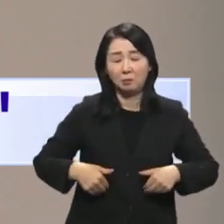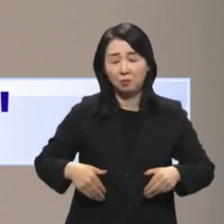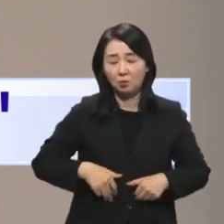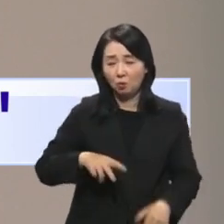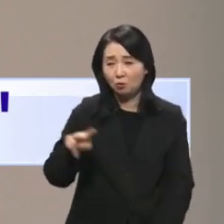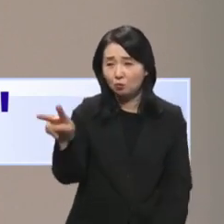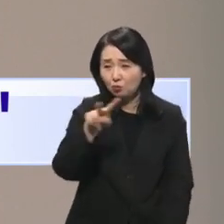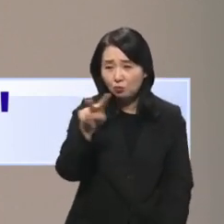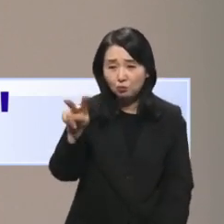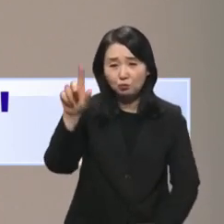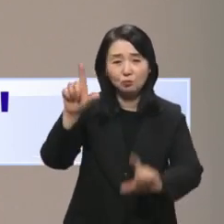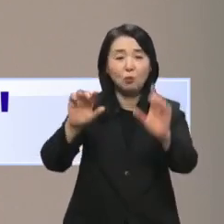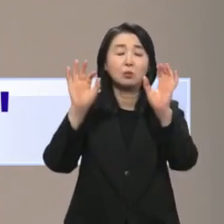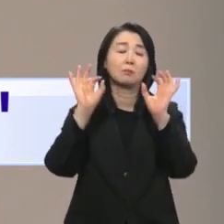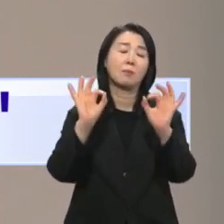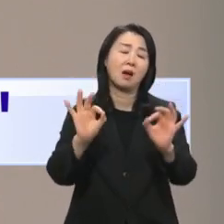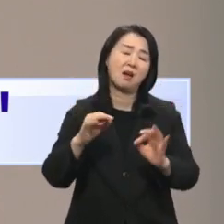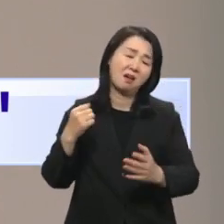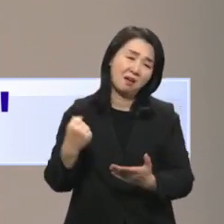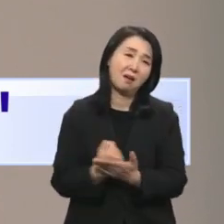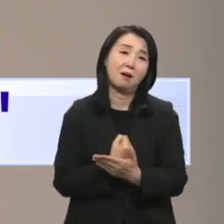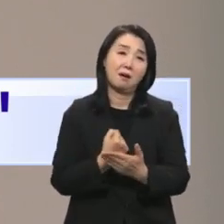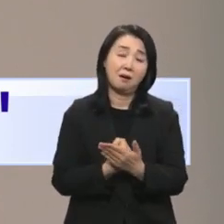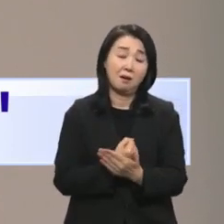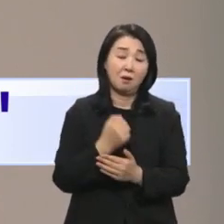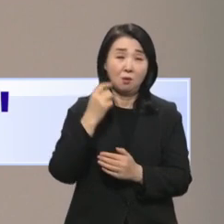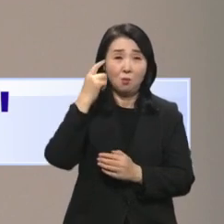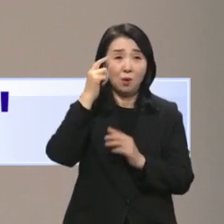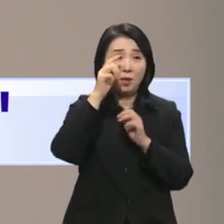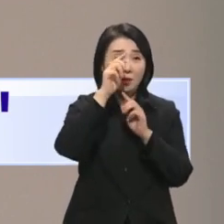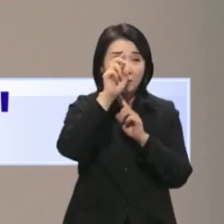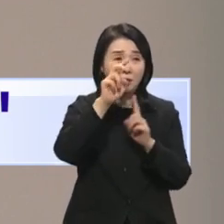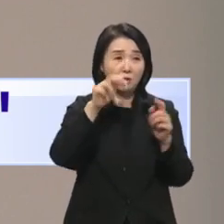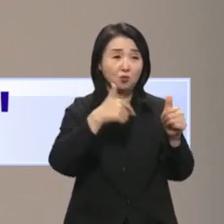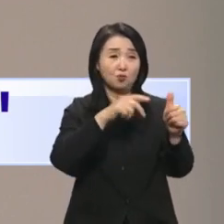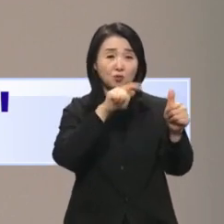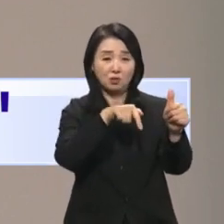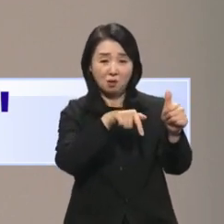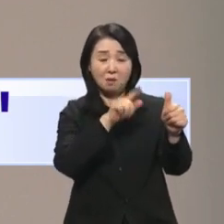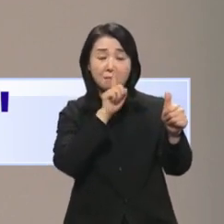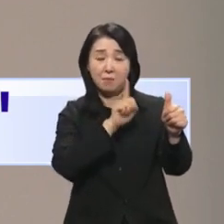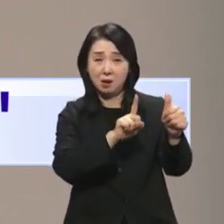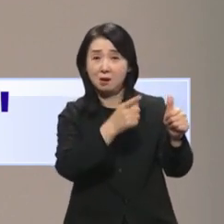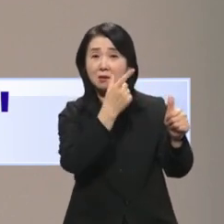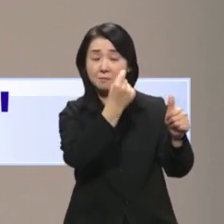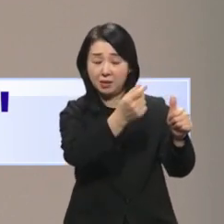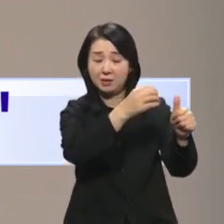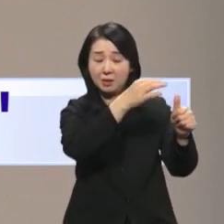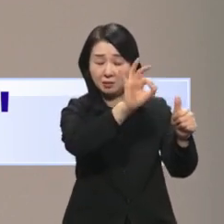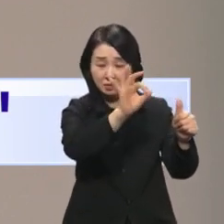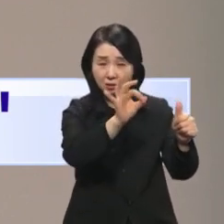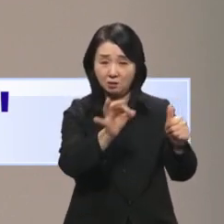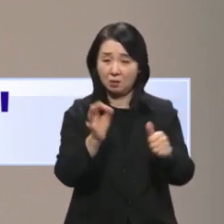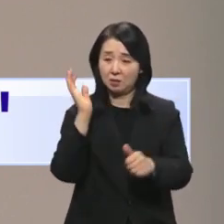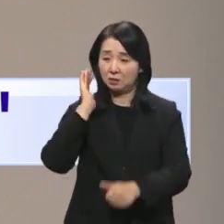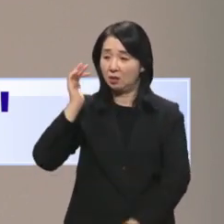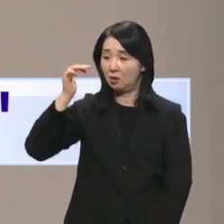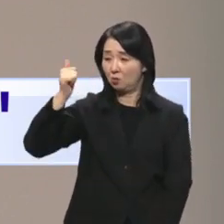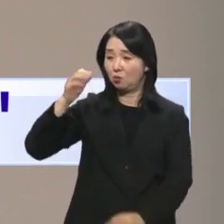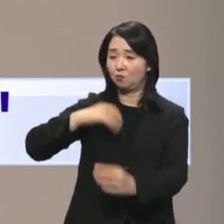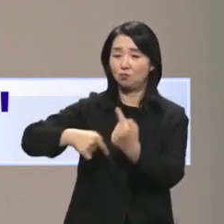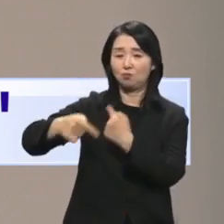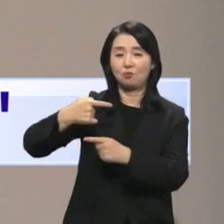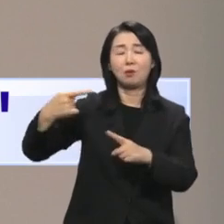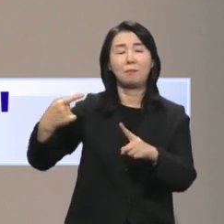참담한 생각이 듭니다. 왜냐하면 이준석 전 대표의 저는 진단 자체는 맞다고 봅니다. 대통령에 대한 국정 기조를 바꿔달라